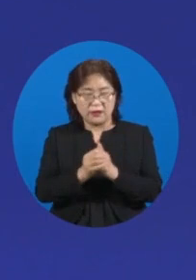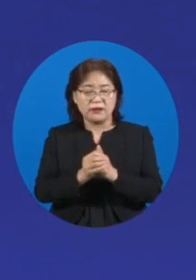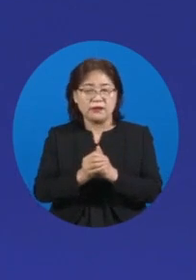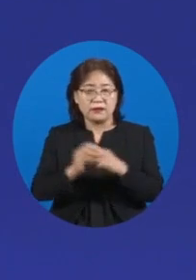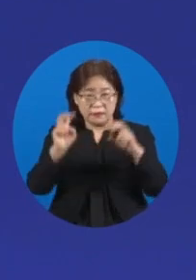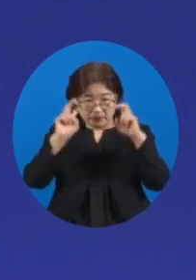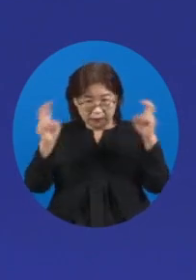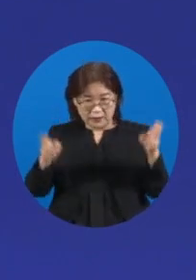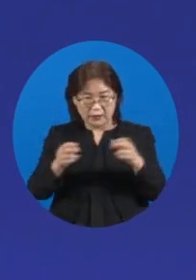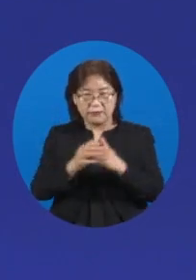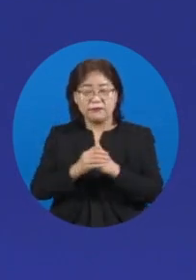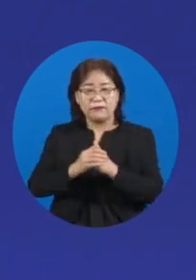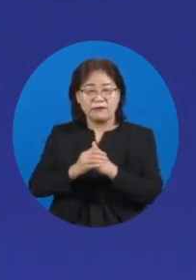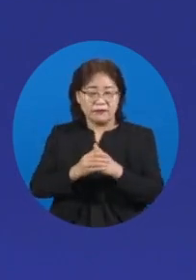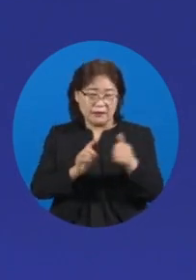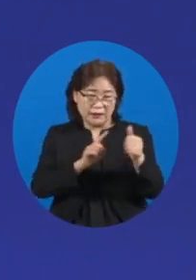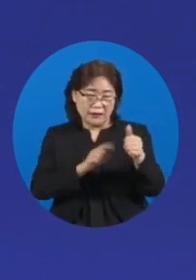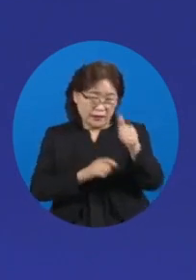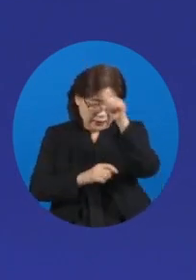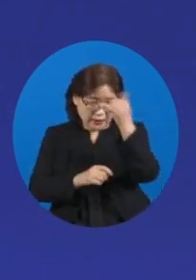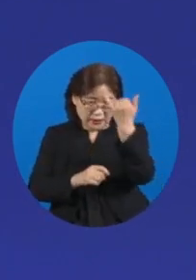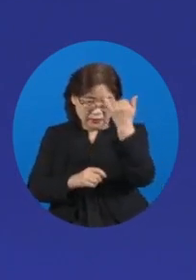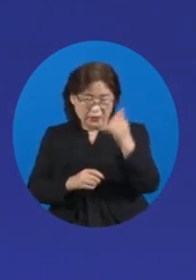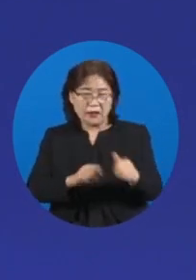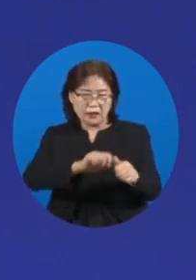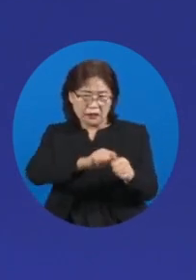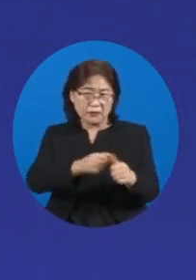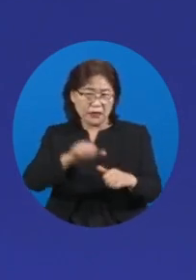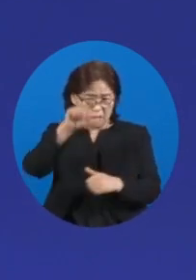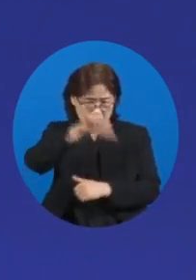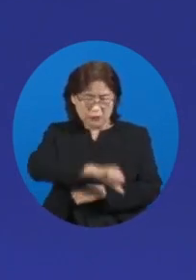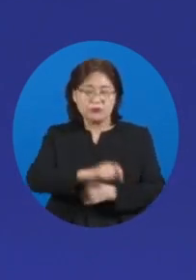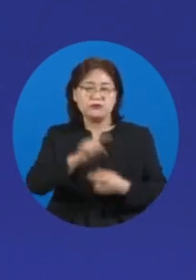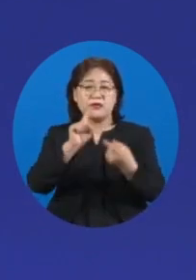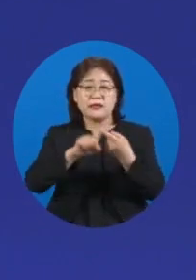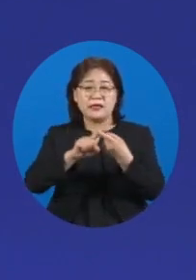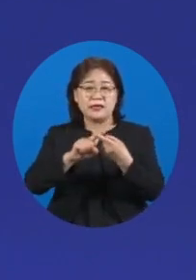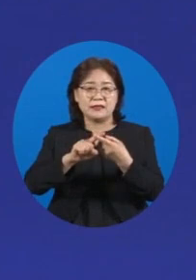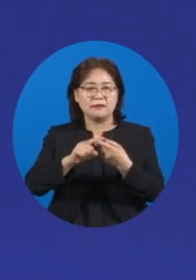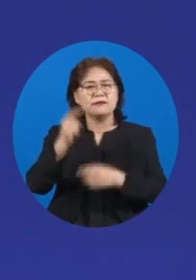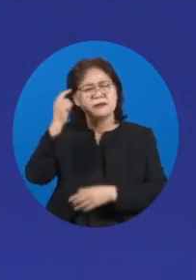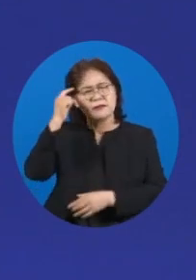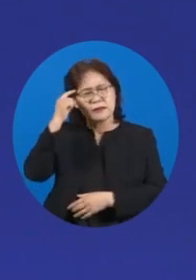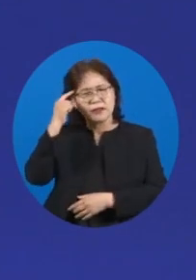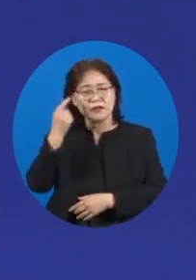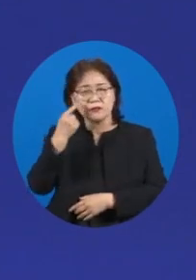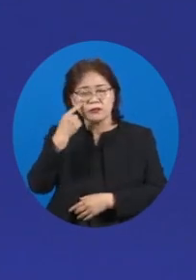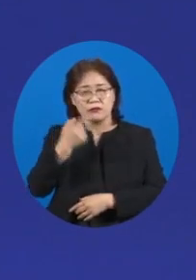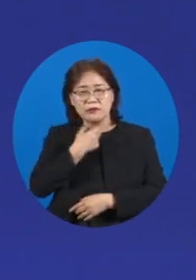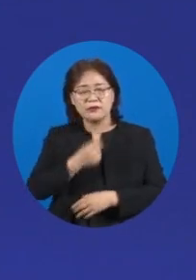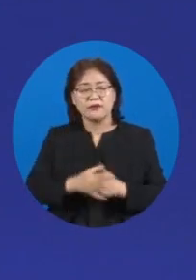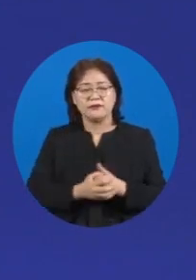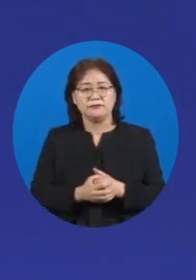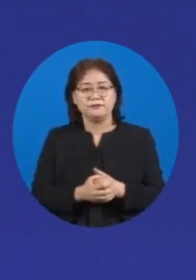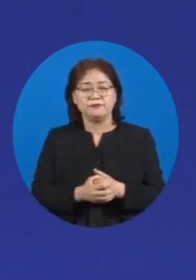아담과 하와에게 내신이 형벌과 저주에 대해서 생각해보고자 합니다